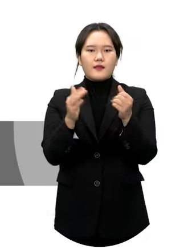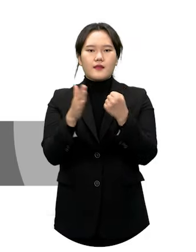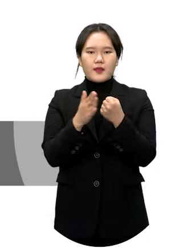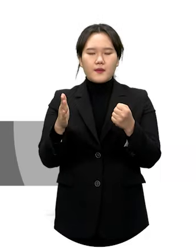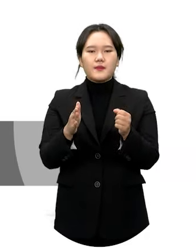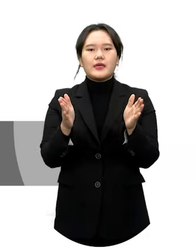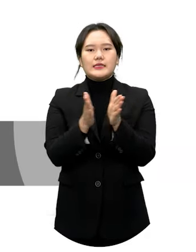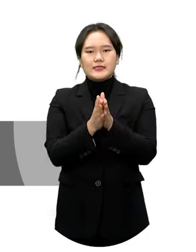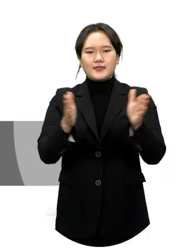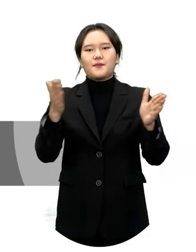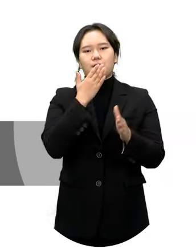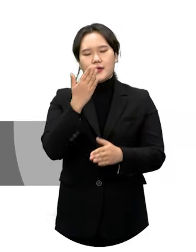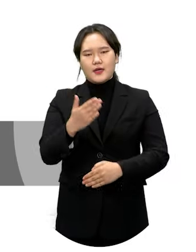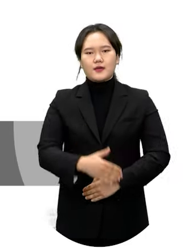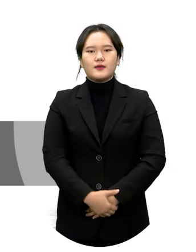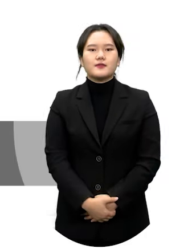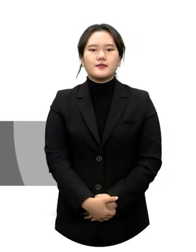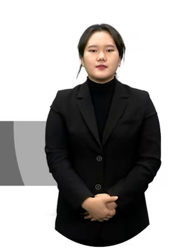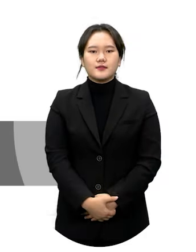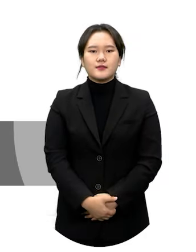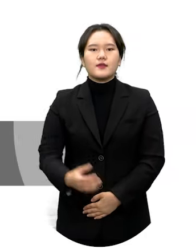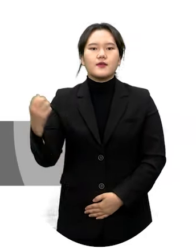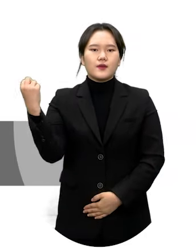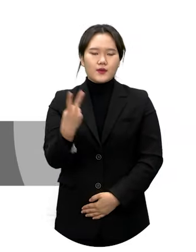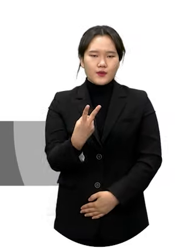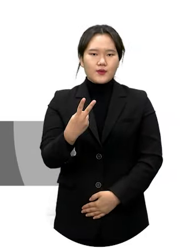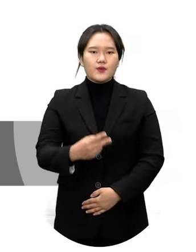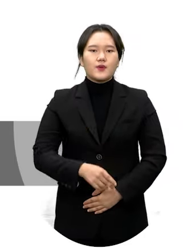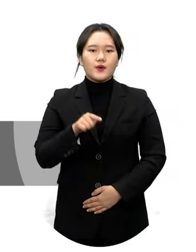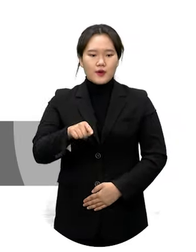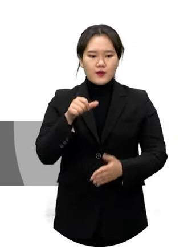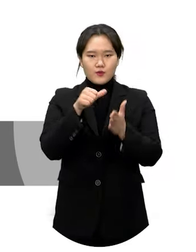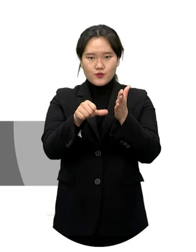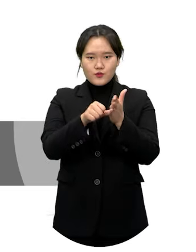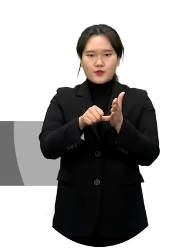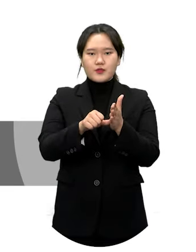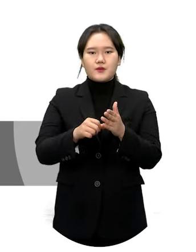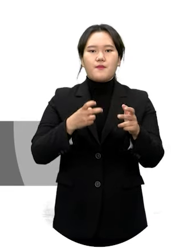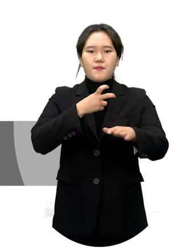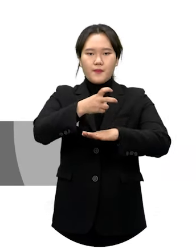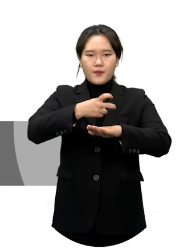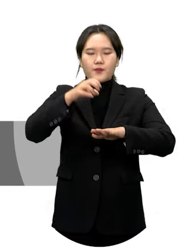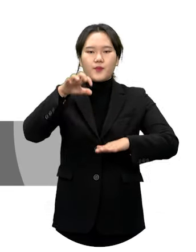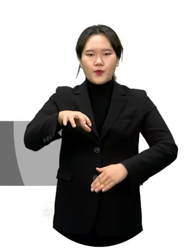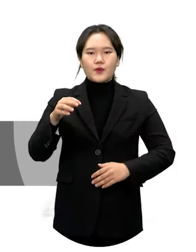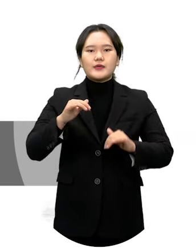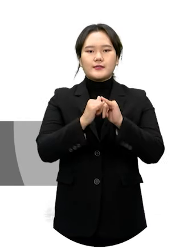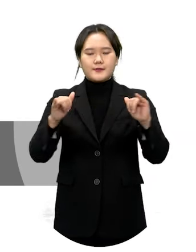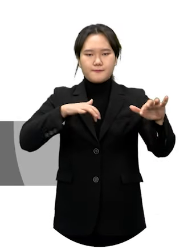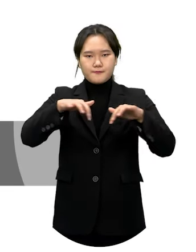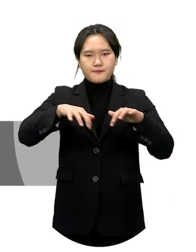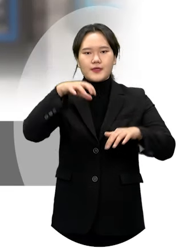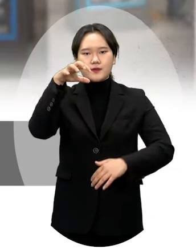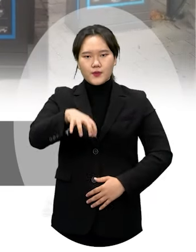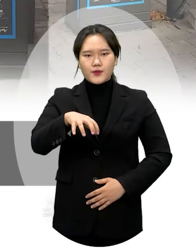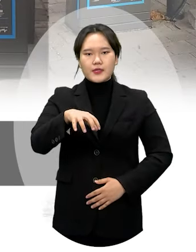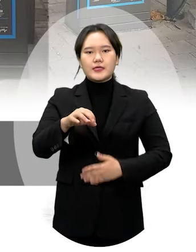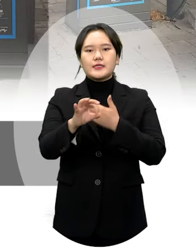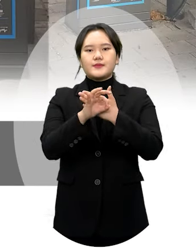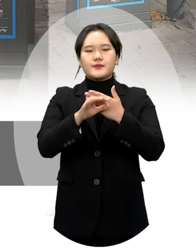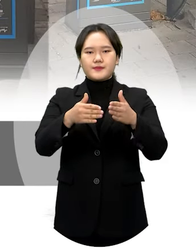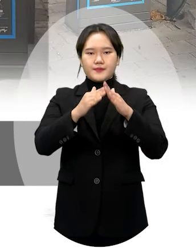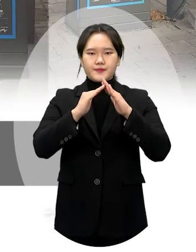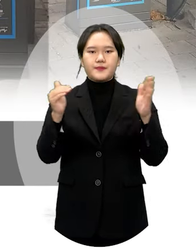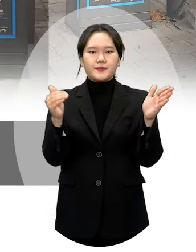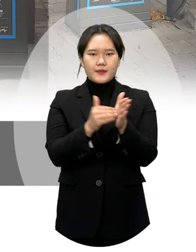획득, 시장 진입에 성공할 수 있었습니다. 그리고 이 제품이 버스 정류장과 공원 등 유동인구가 많은 장소에